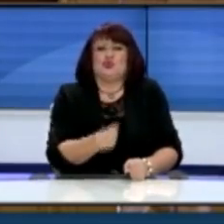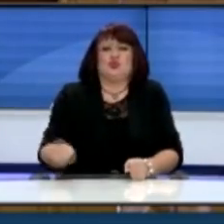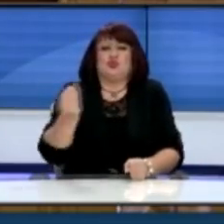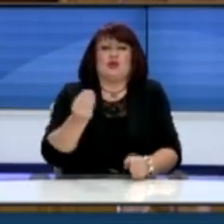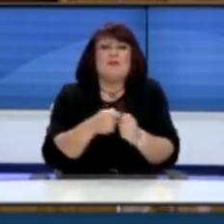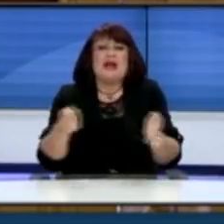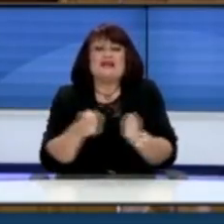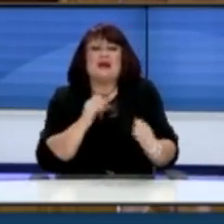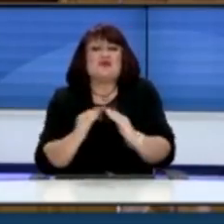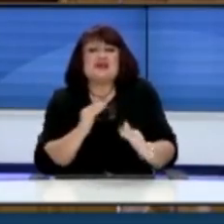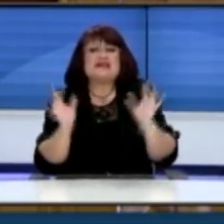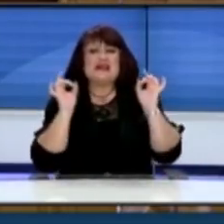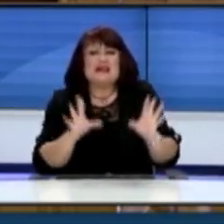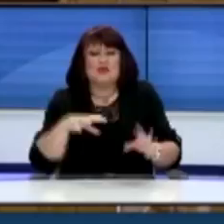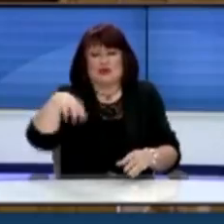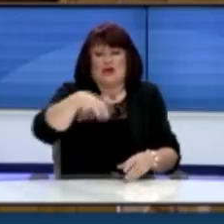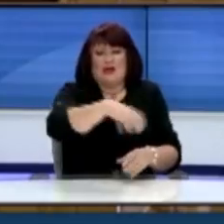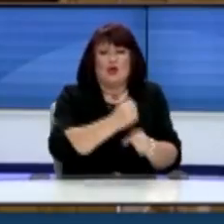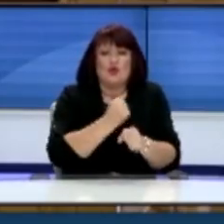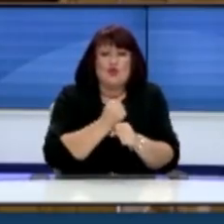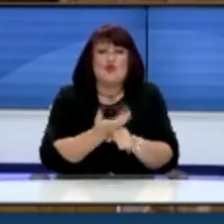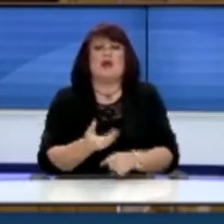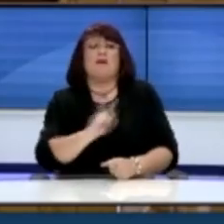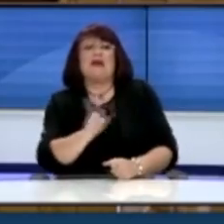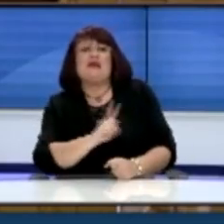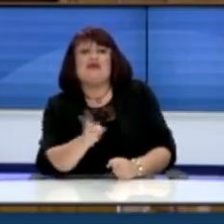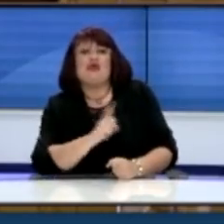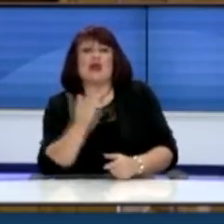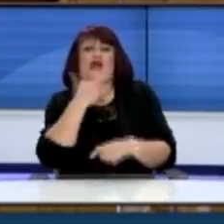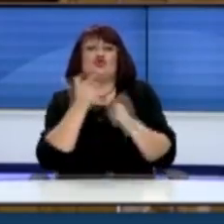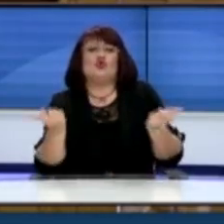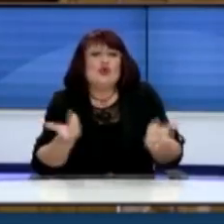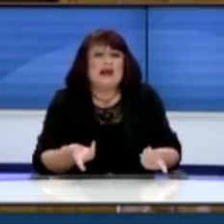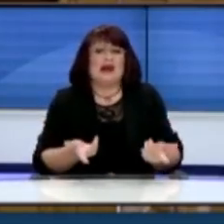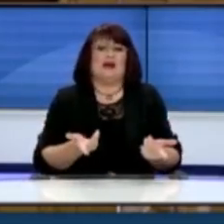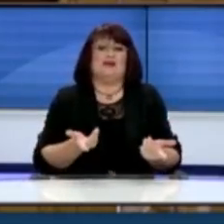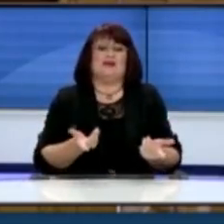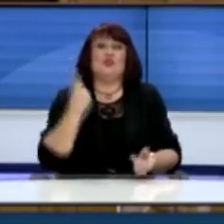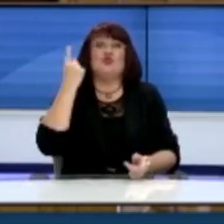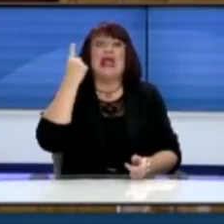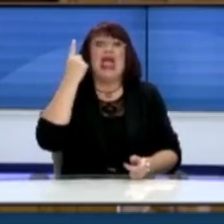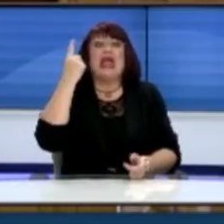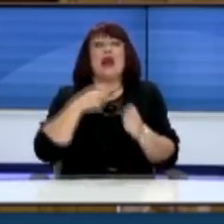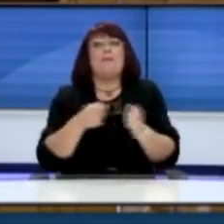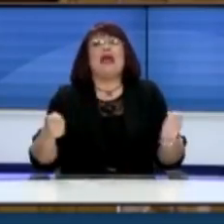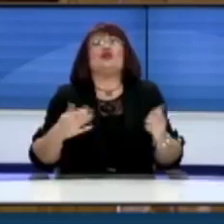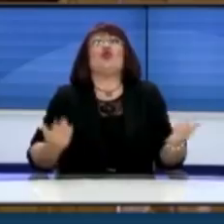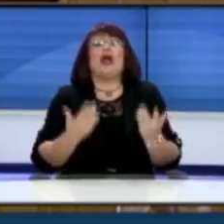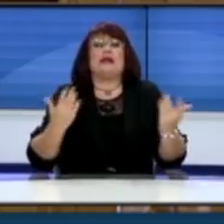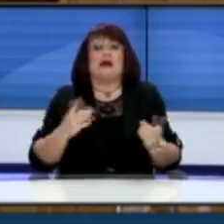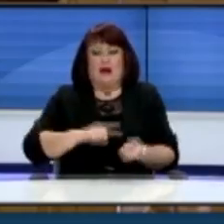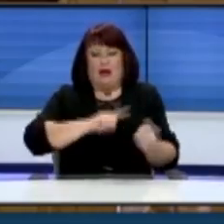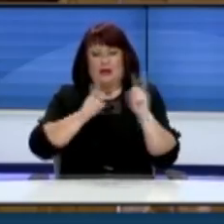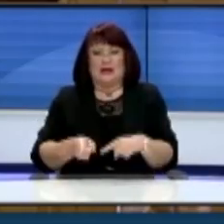Ούτε ένα μέτρο προστασίας στους χώρους δουλειάς, στα μέσα μεταφοράς, στα σχολεία. Ούτε ένα για δείγμα.